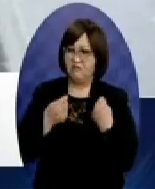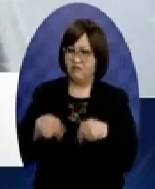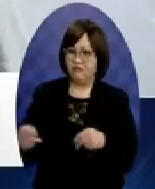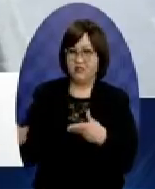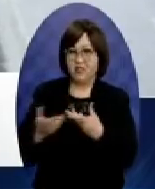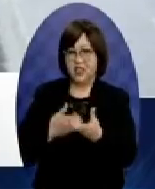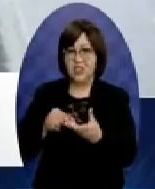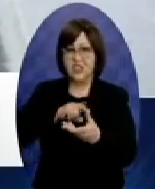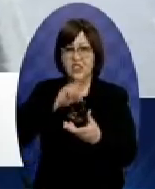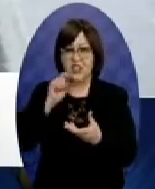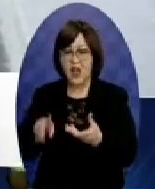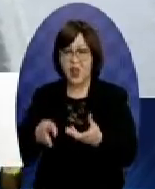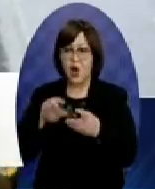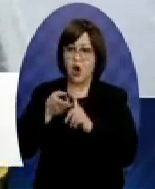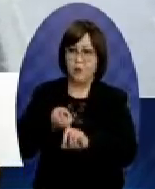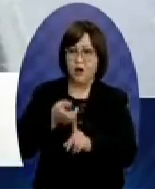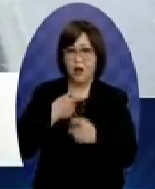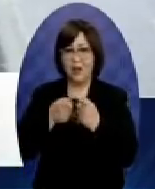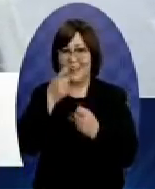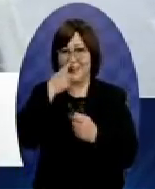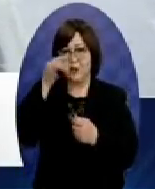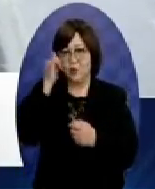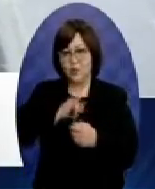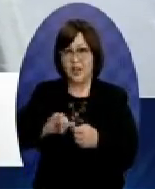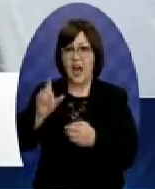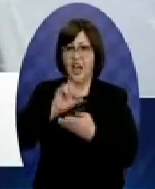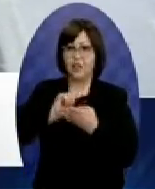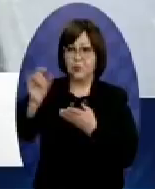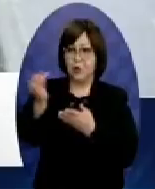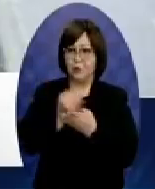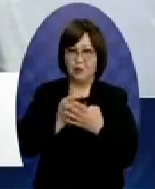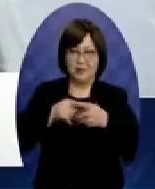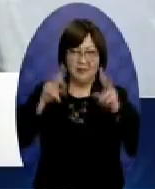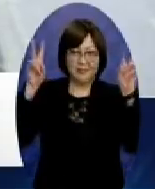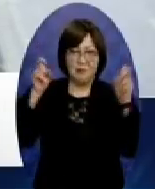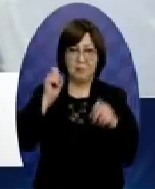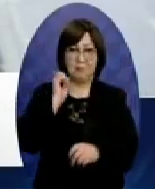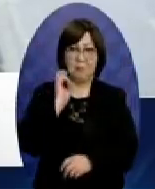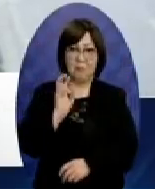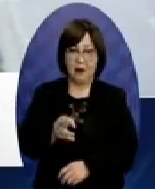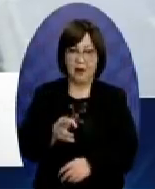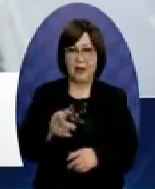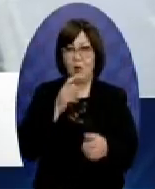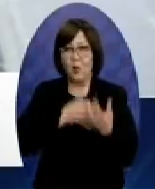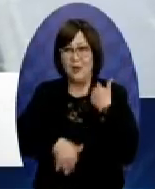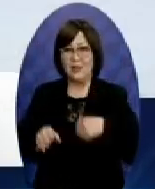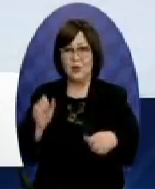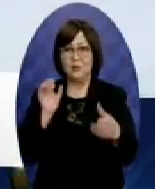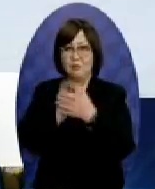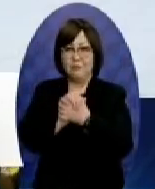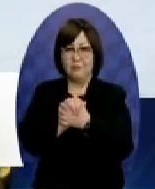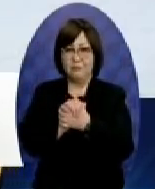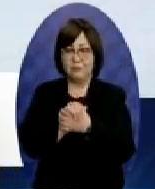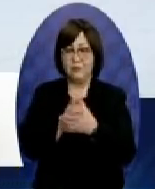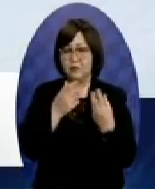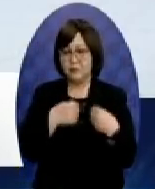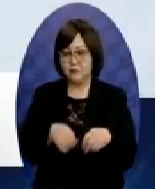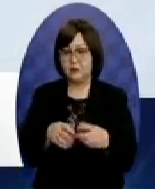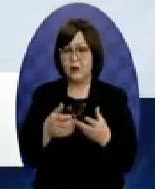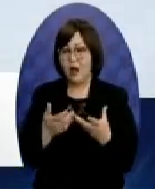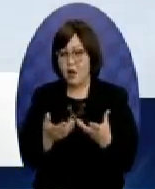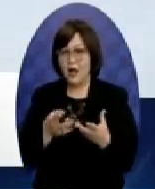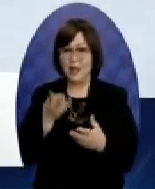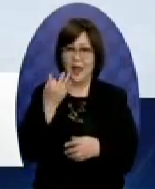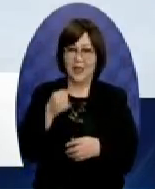зээлийн хэлцээрийг бүгд найрамд хятад ард улсын экспорт импорт банктай нэн төрөй байгуулахыг холбоодох сайд нарт алгалаа. Налайхын замын